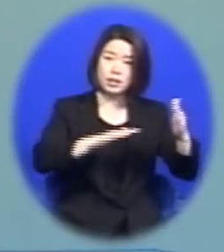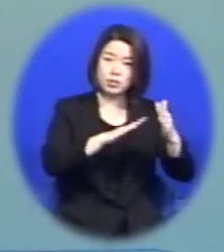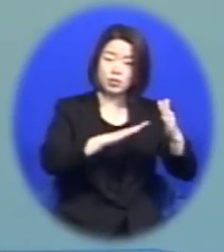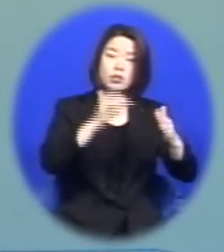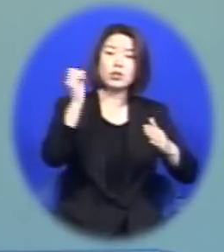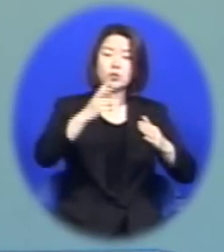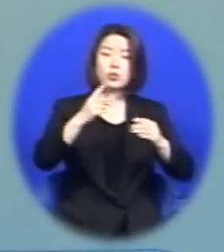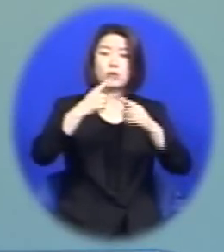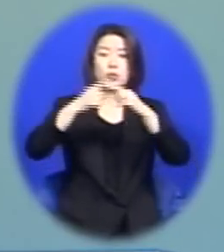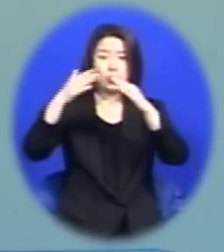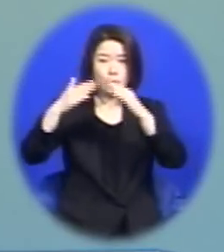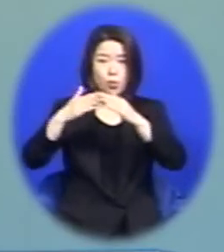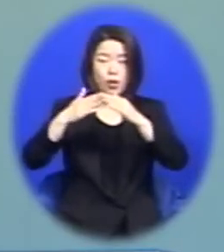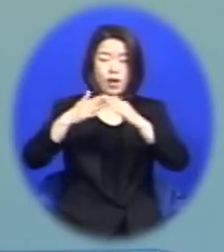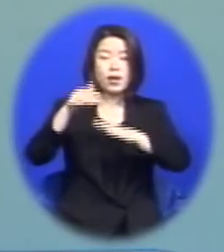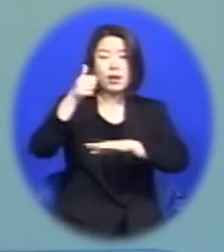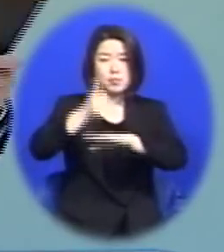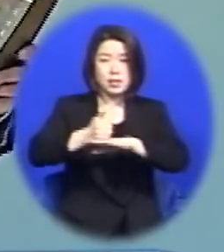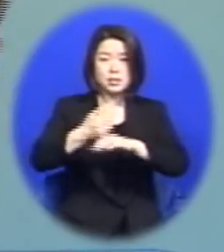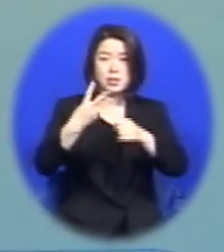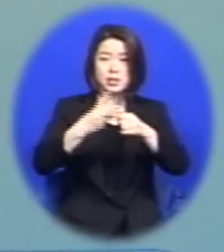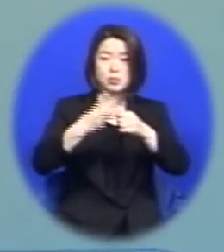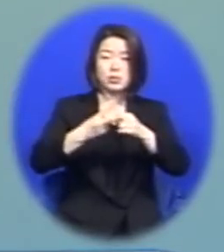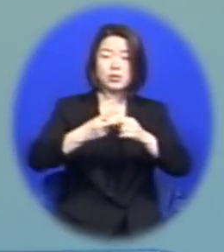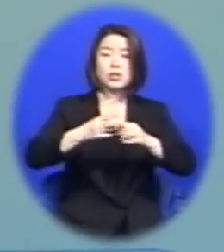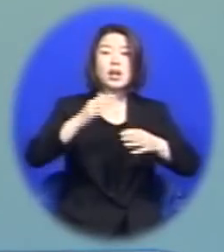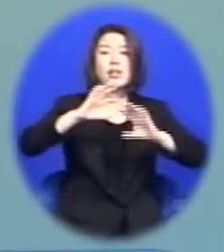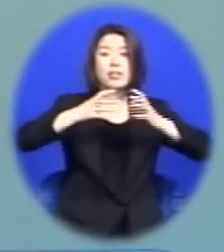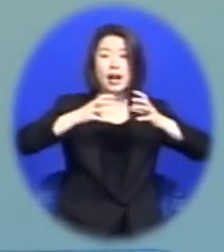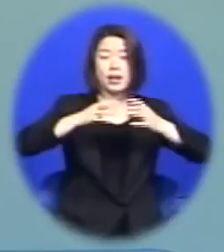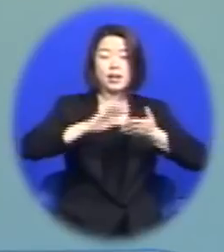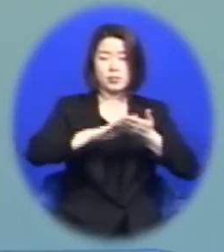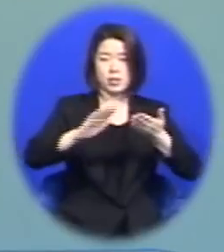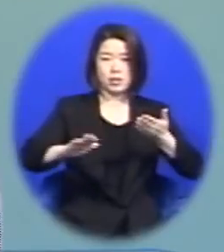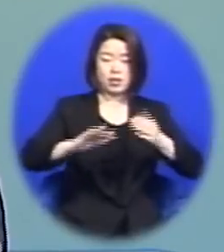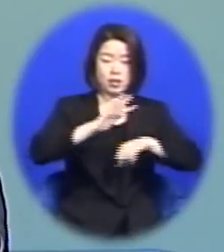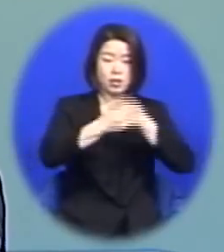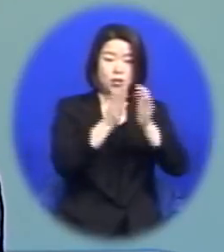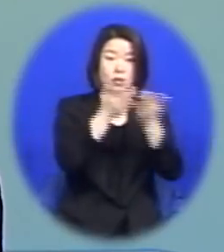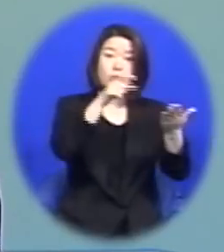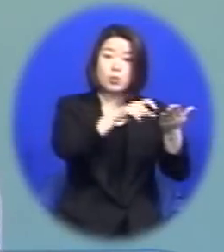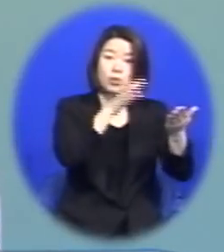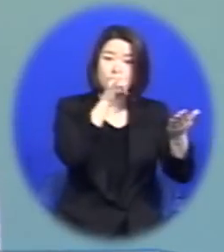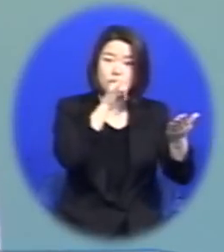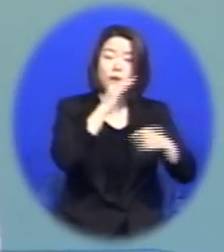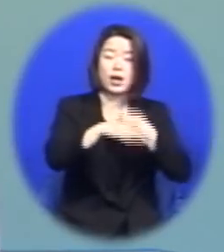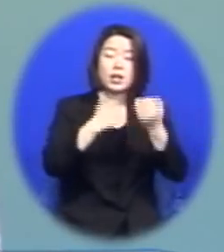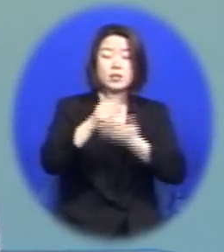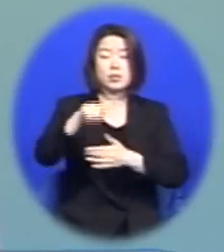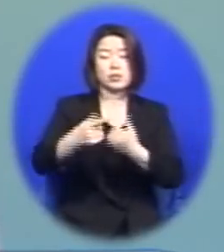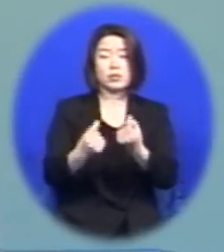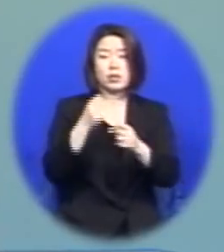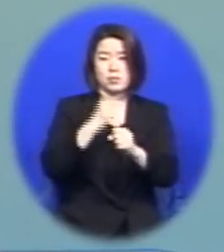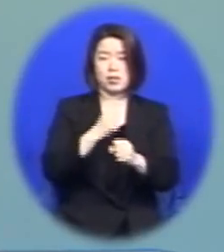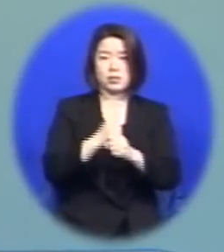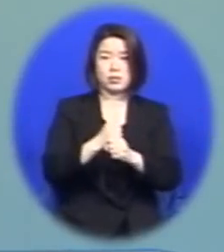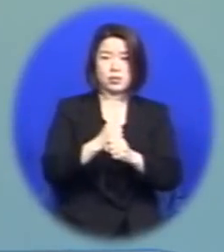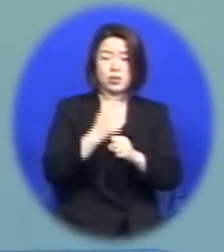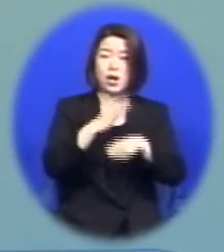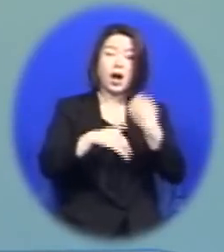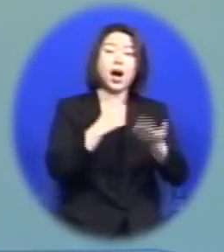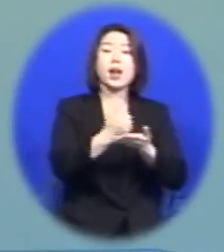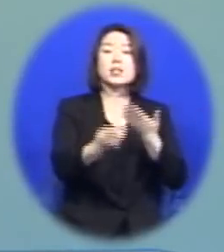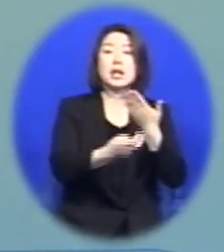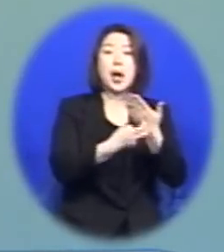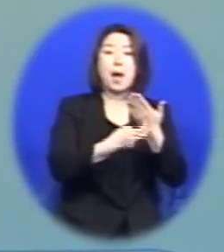국가인 성경에 그렇게 기록 하셨어요 하나님이 그렇게 만드시오 하나님이 병원 만드셨다